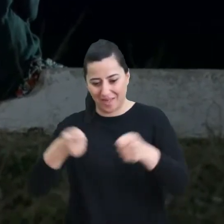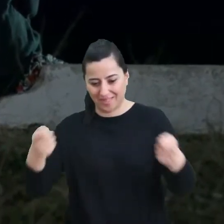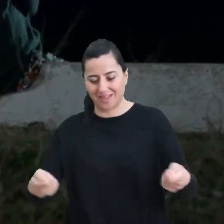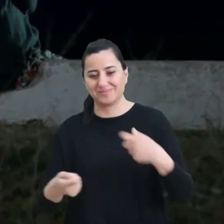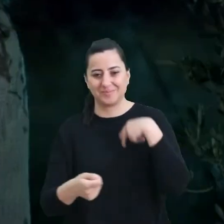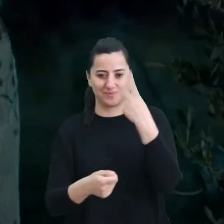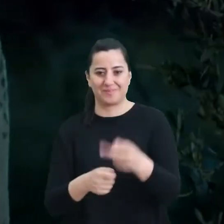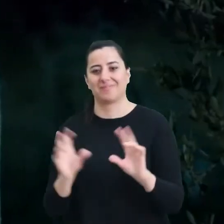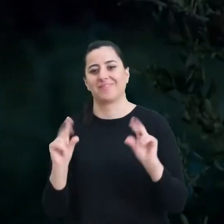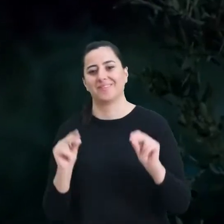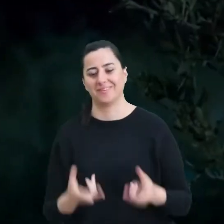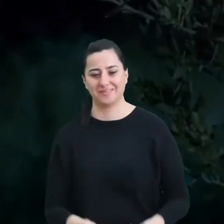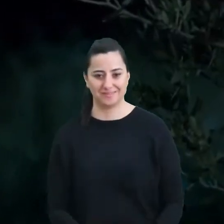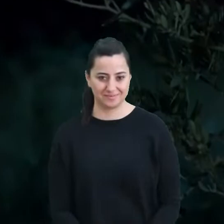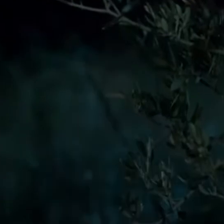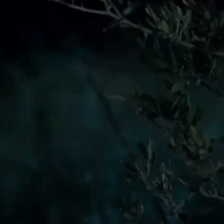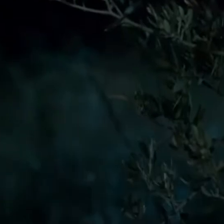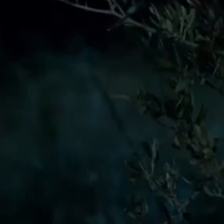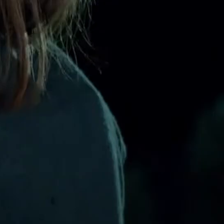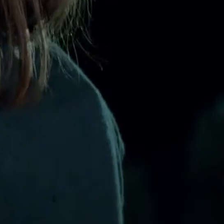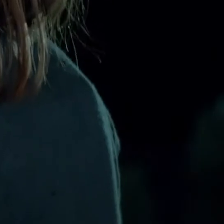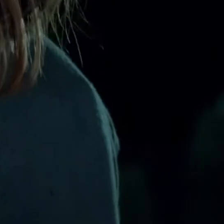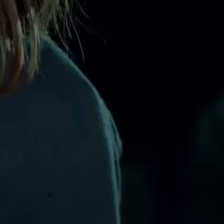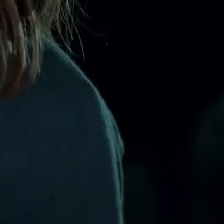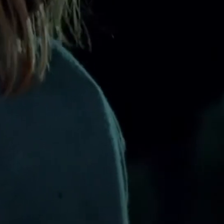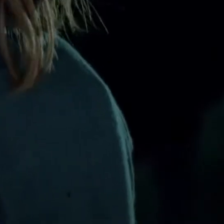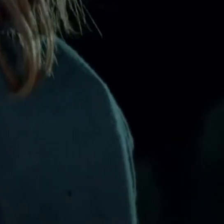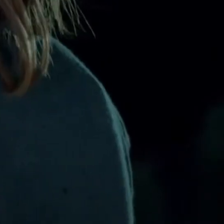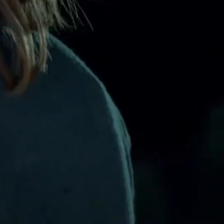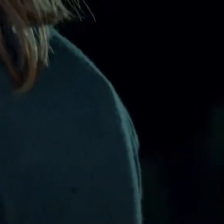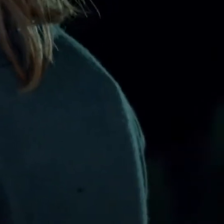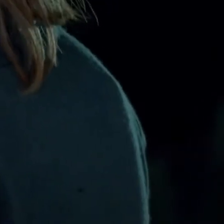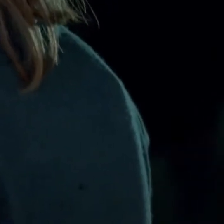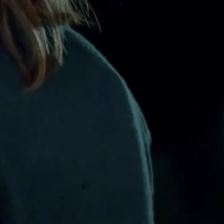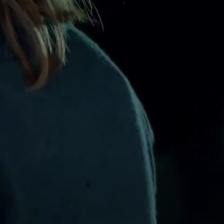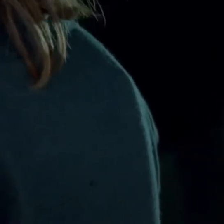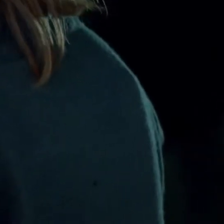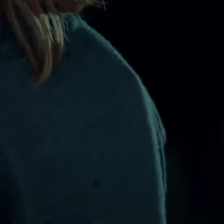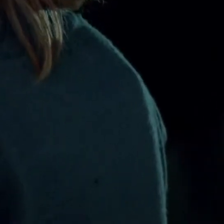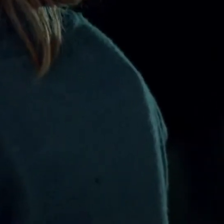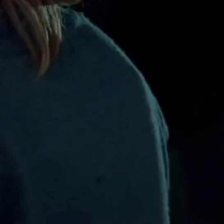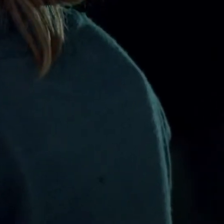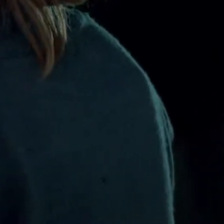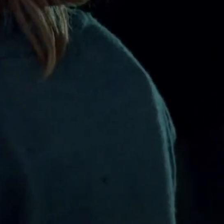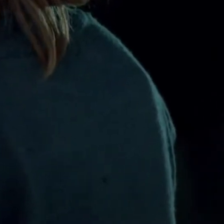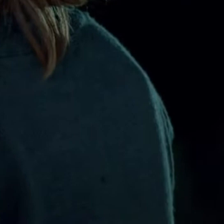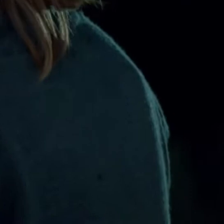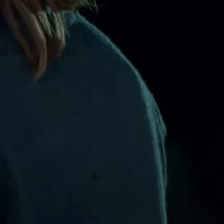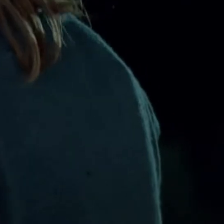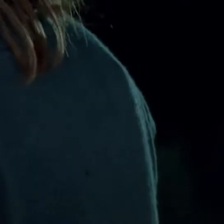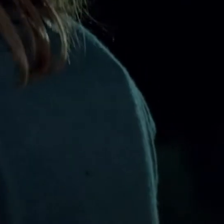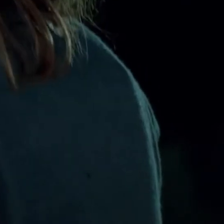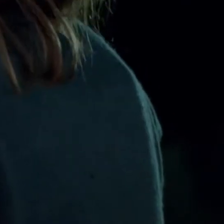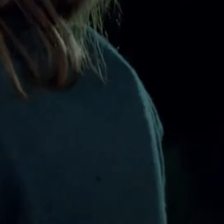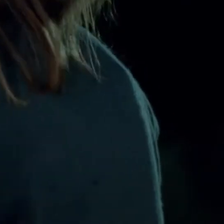zaten. Zümrüt ile İsmail duvardan ayaklarını sarkıtmış oturuyorlar. Zümrüt dayanamadı,